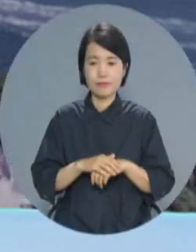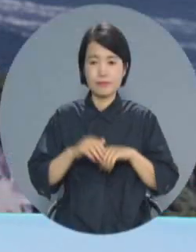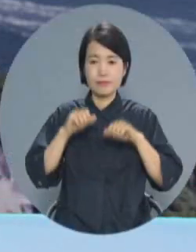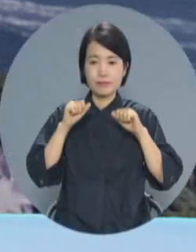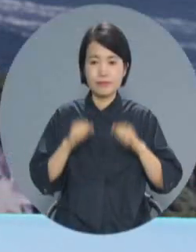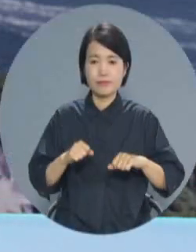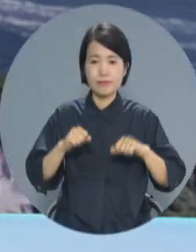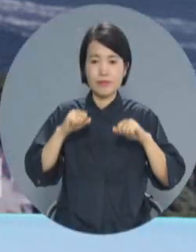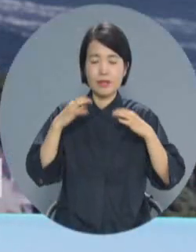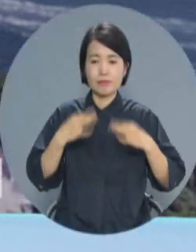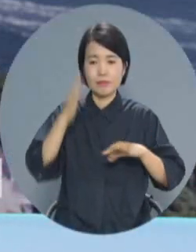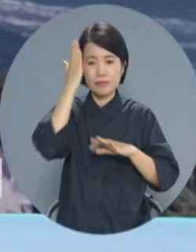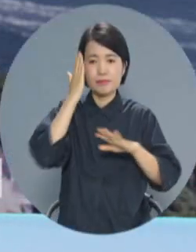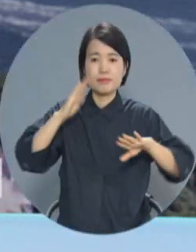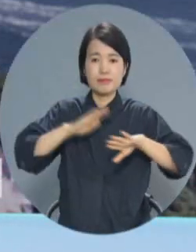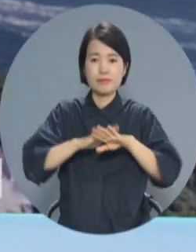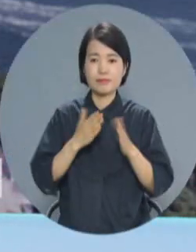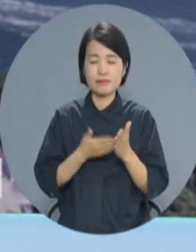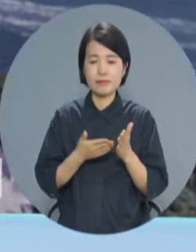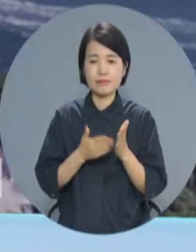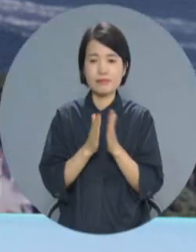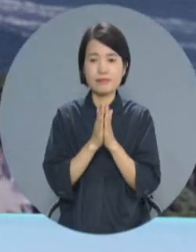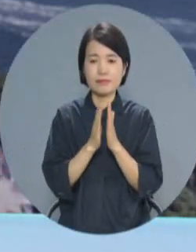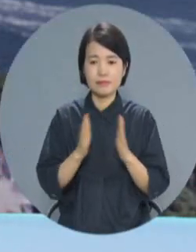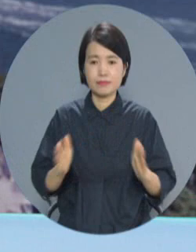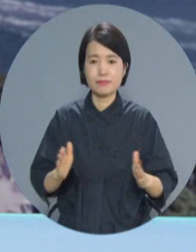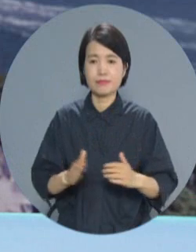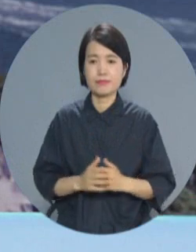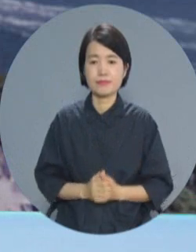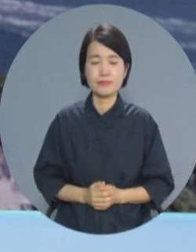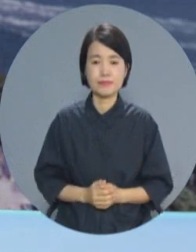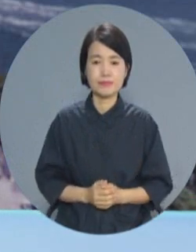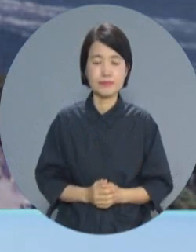안녕하십니까. 금요일 밤 여수 MBC 뉴스 데스크입니다.